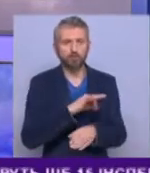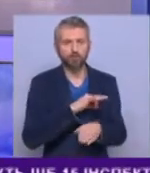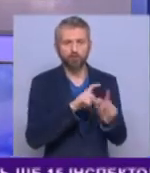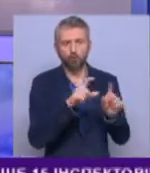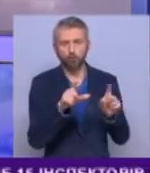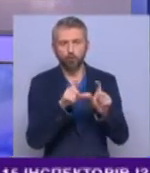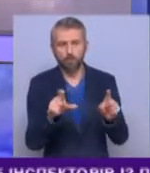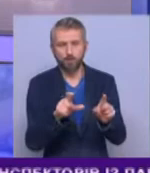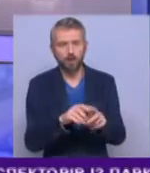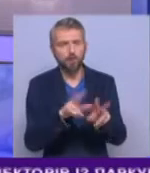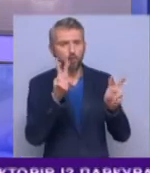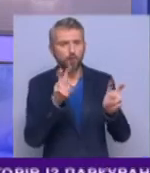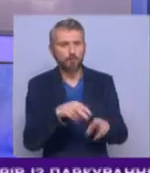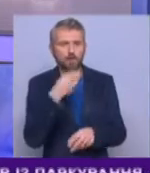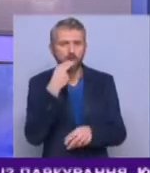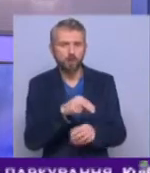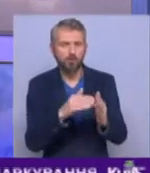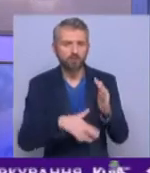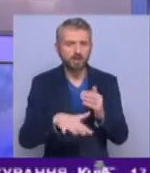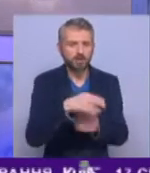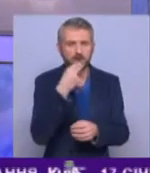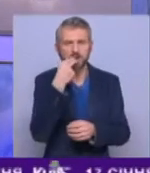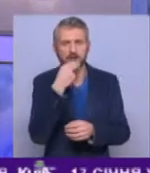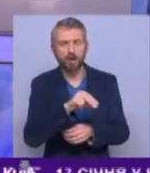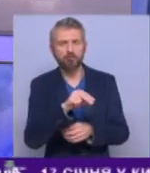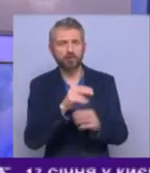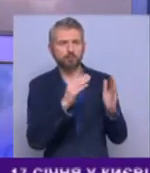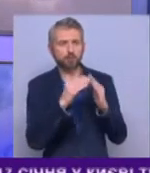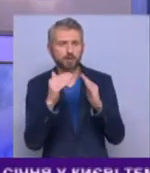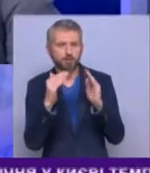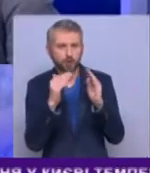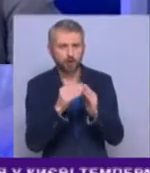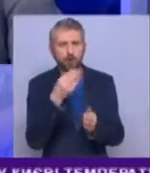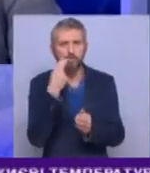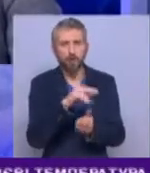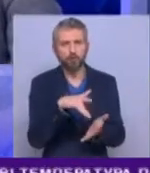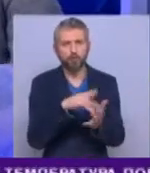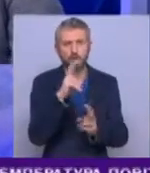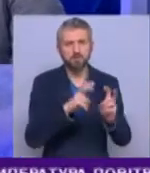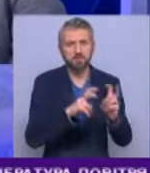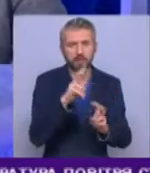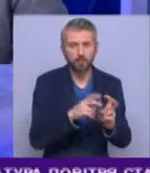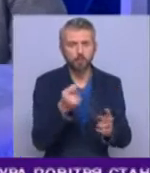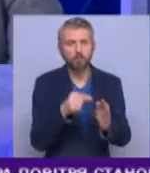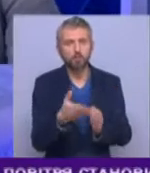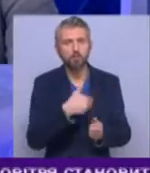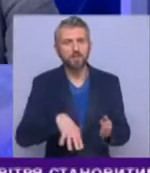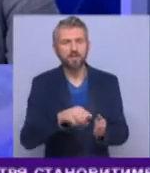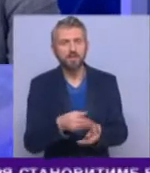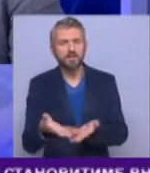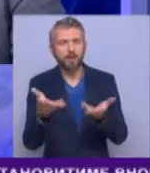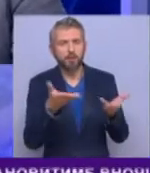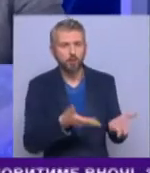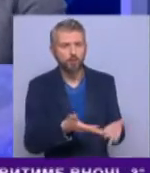особами. Номінації – кращий двір, кращий будинок, краще комунальне підприємство. Тому ми всіх